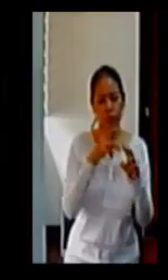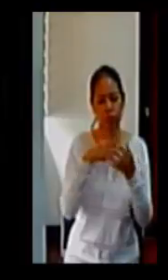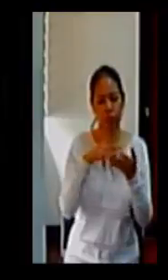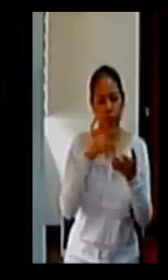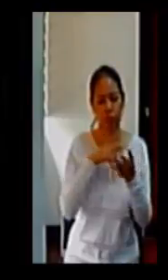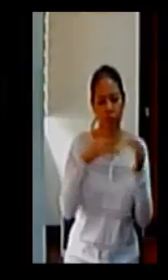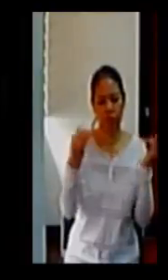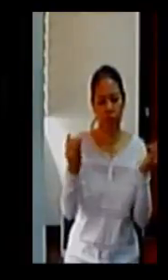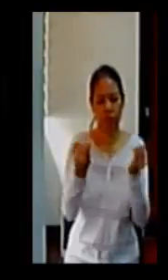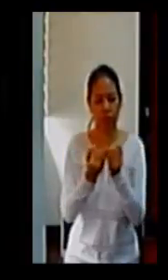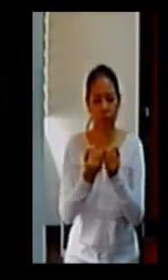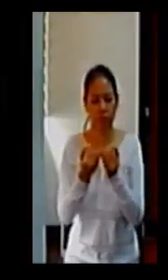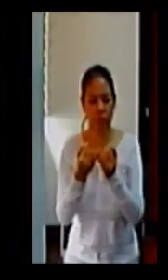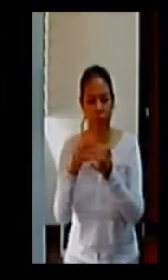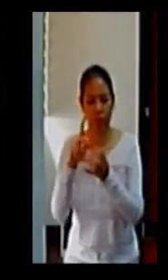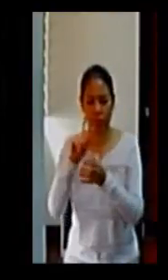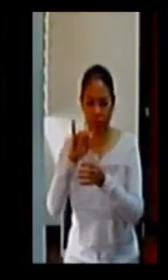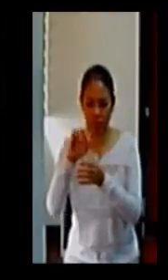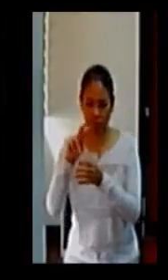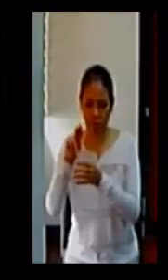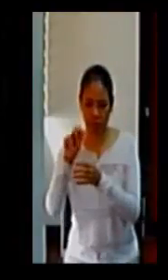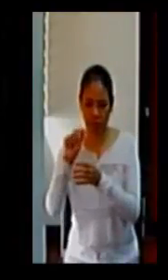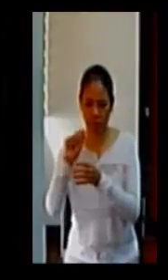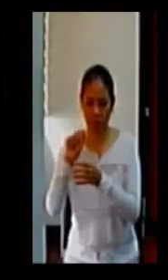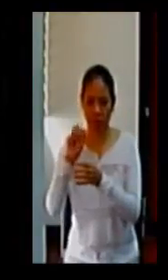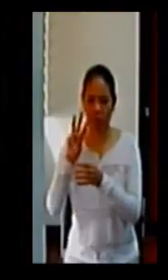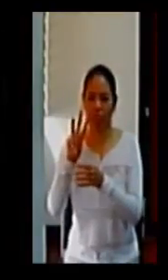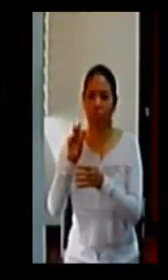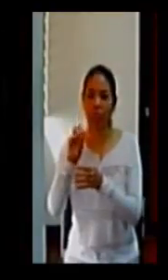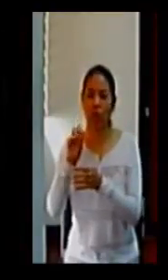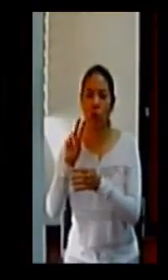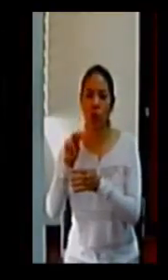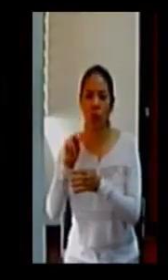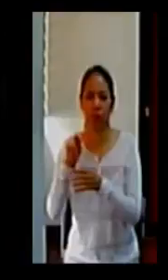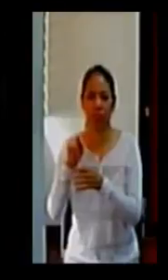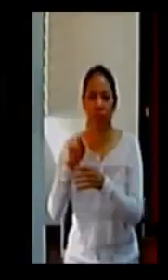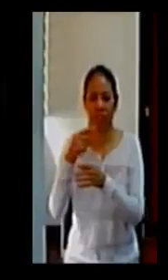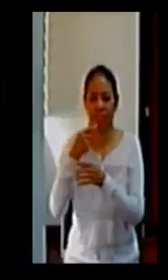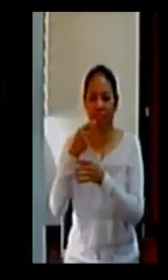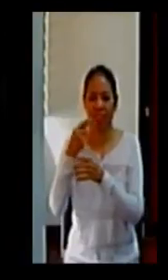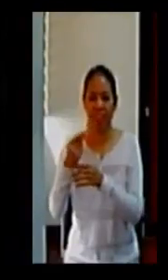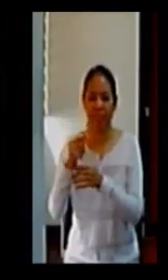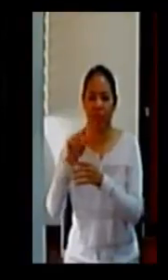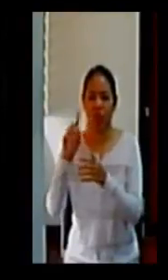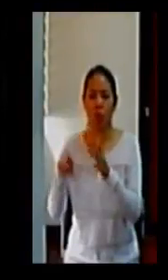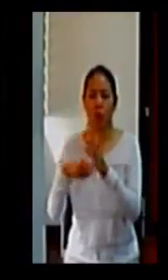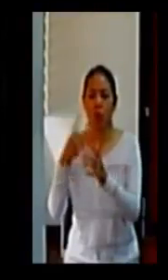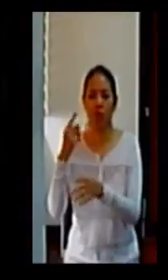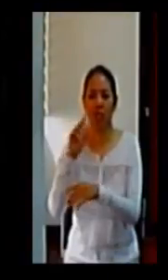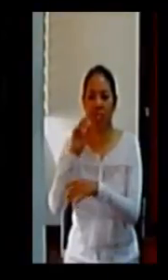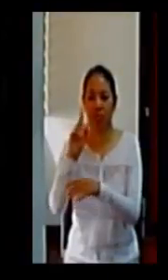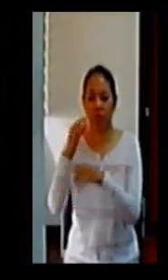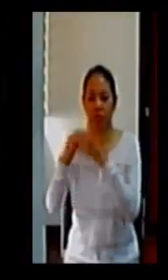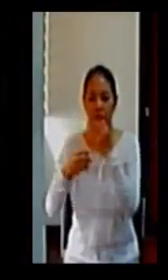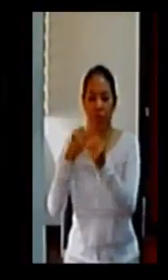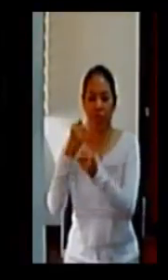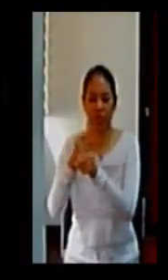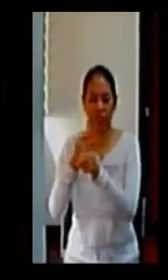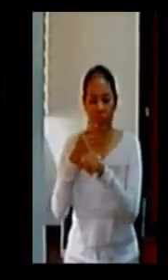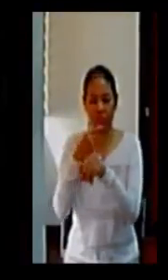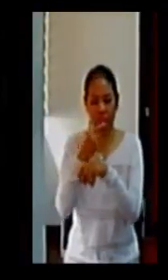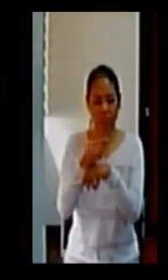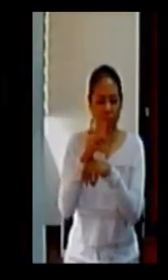that tinawon literally means once a year. So yung palay namin doon is once a year. Ang sinasabi na ni Mr. Buukan ngayon